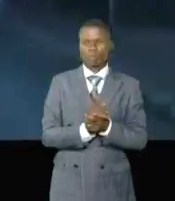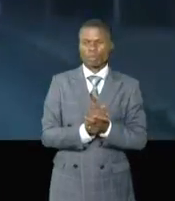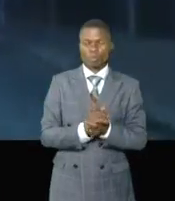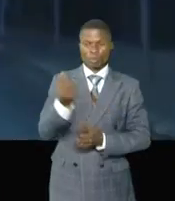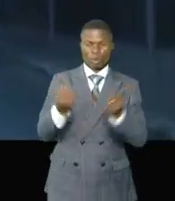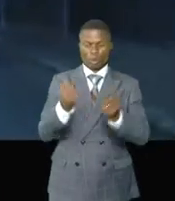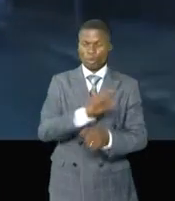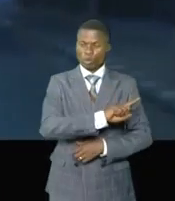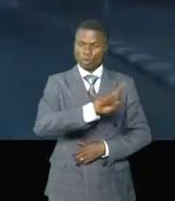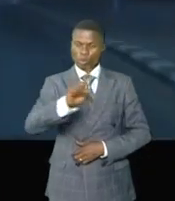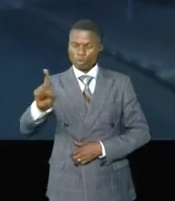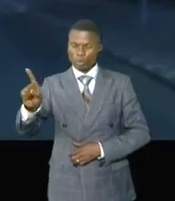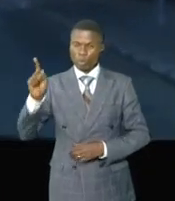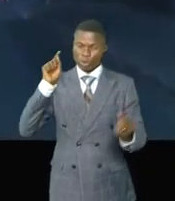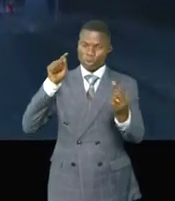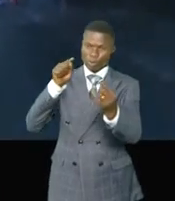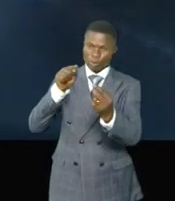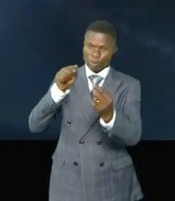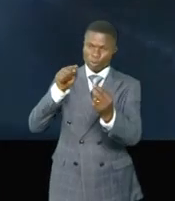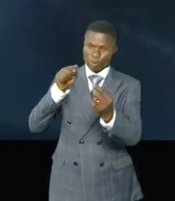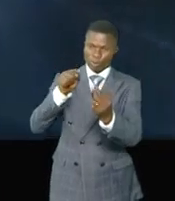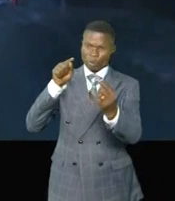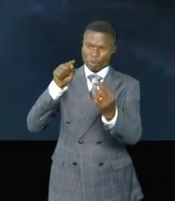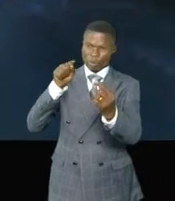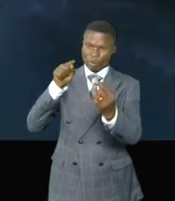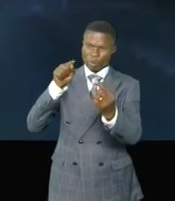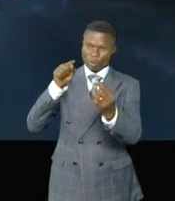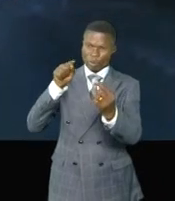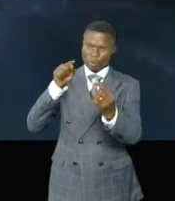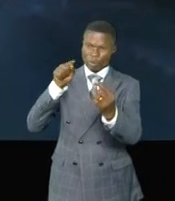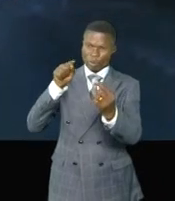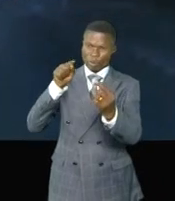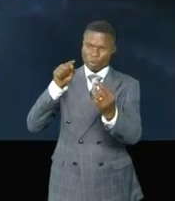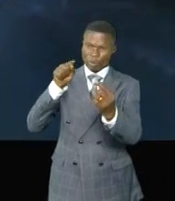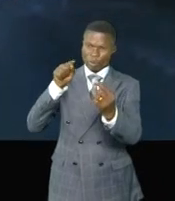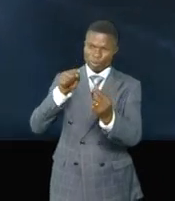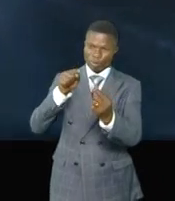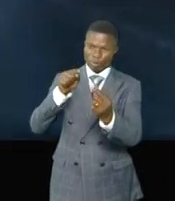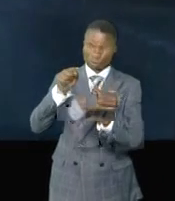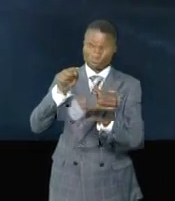Protège s'ébranlera sur l'autoroute Salé-Salem, chaussée qui de l'ancien